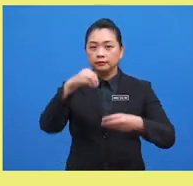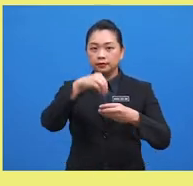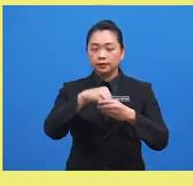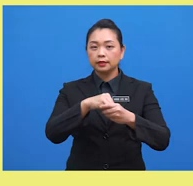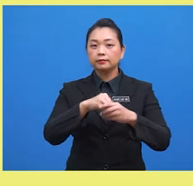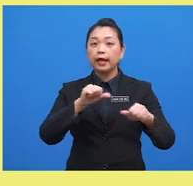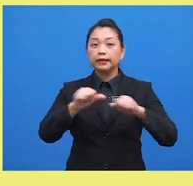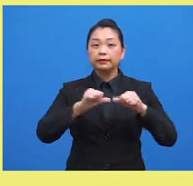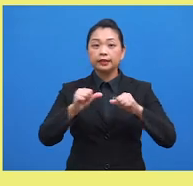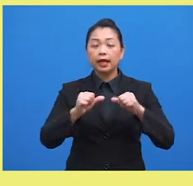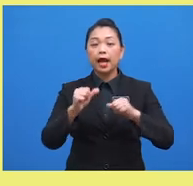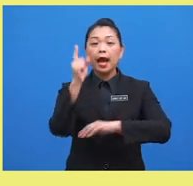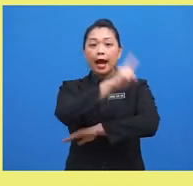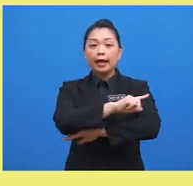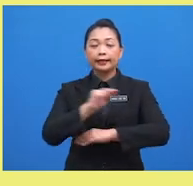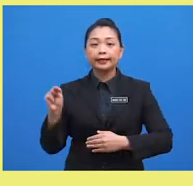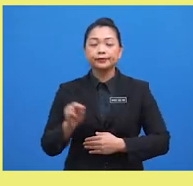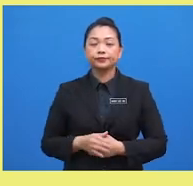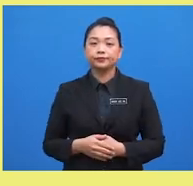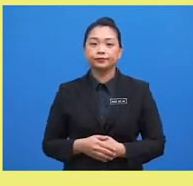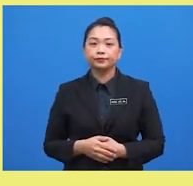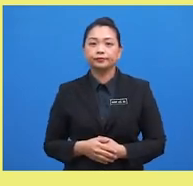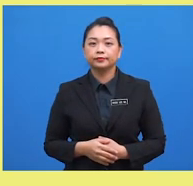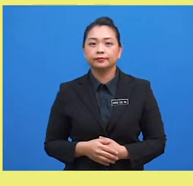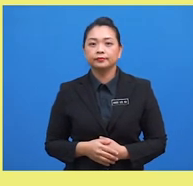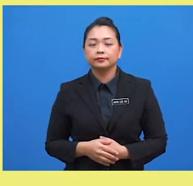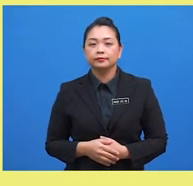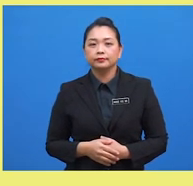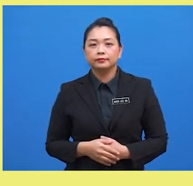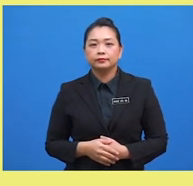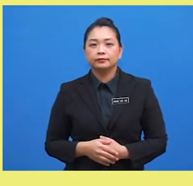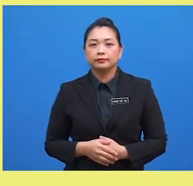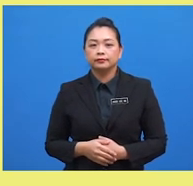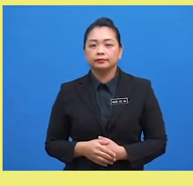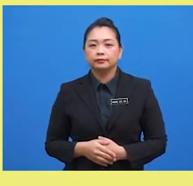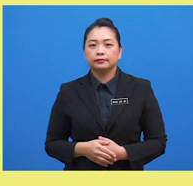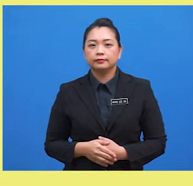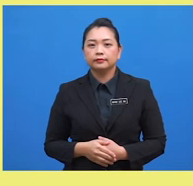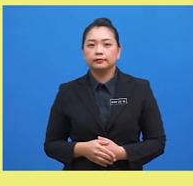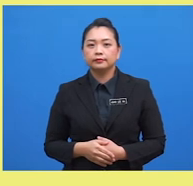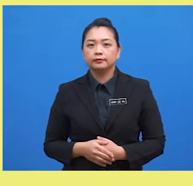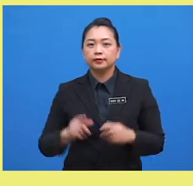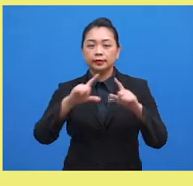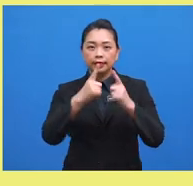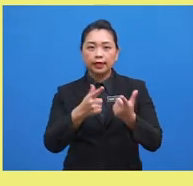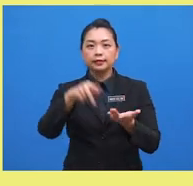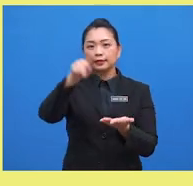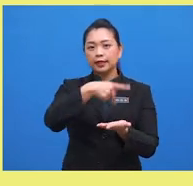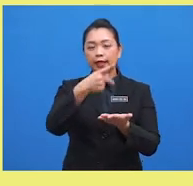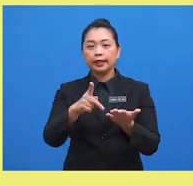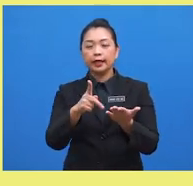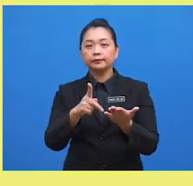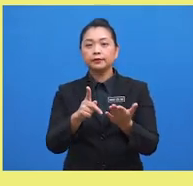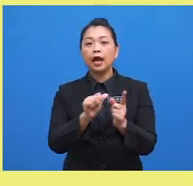aktiviti harian. Contoh 8 pula berkaitan dengan kelestarian alam